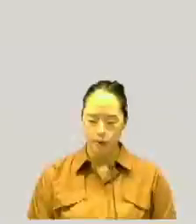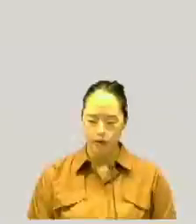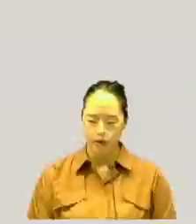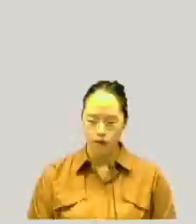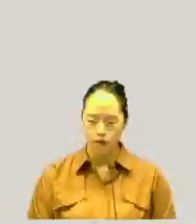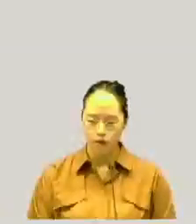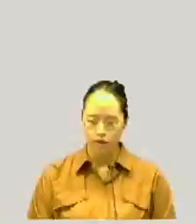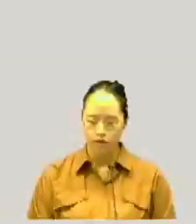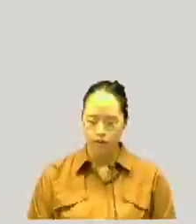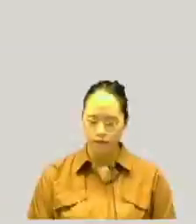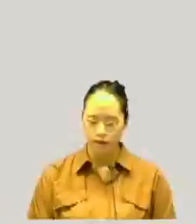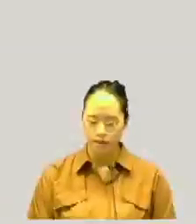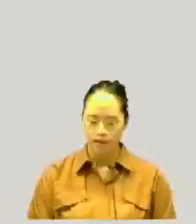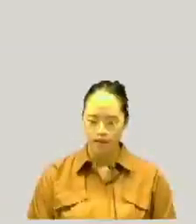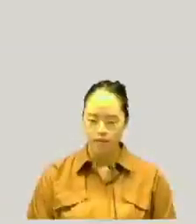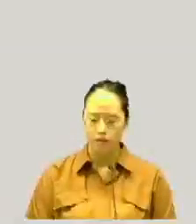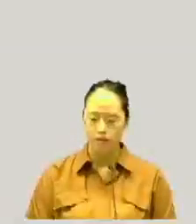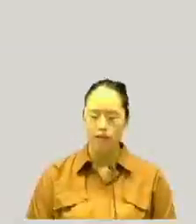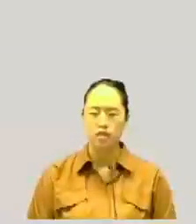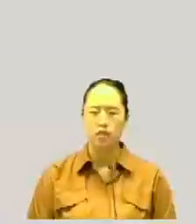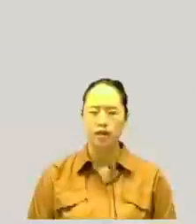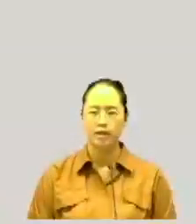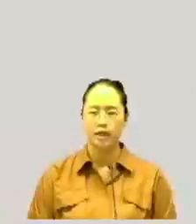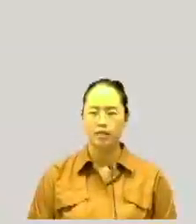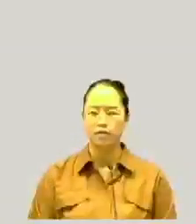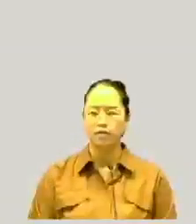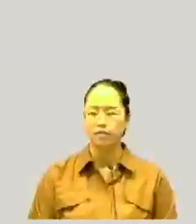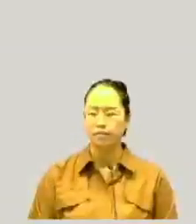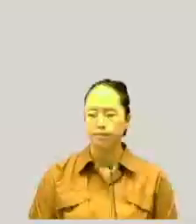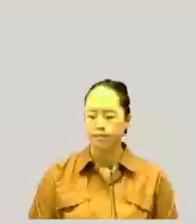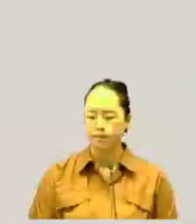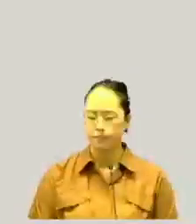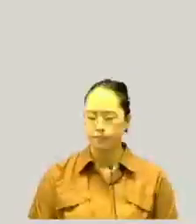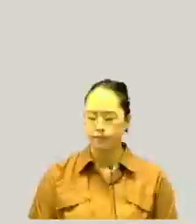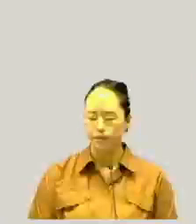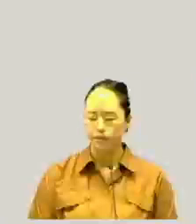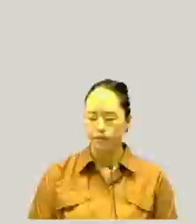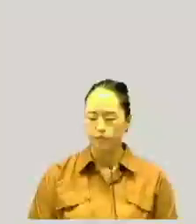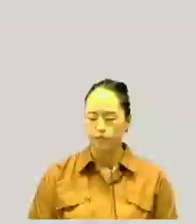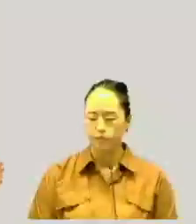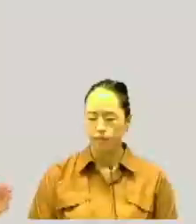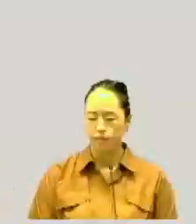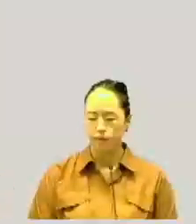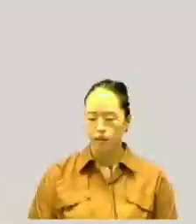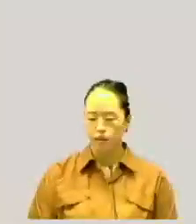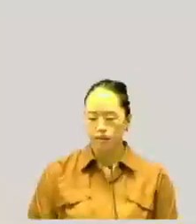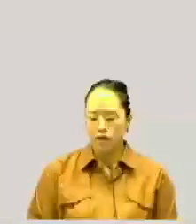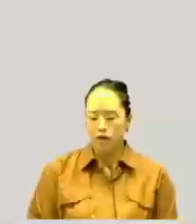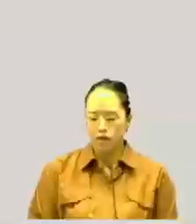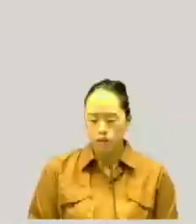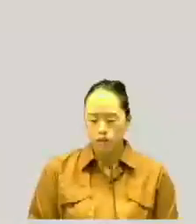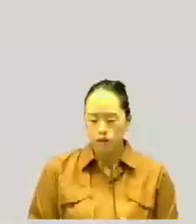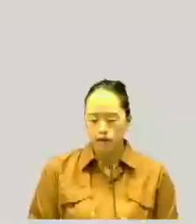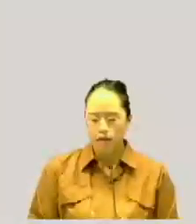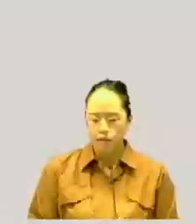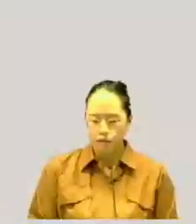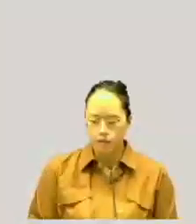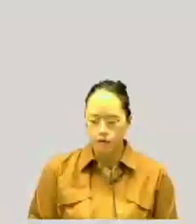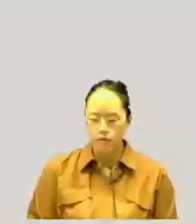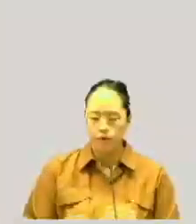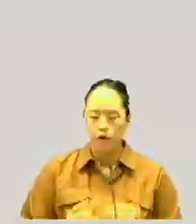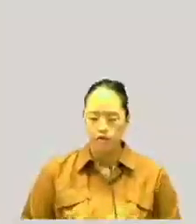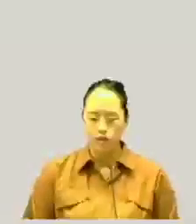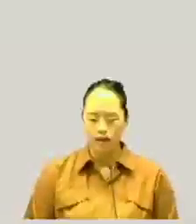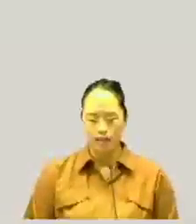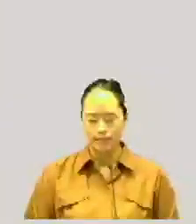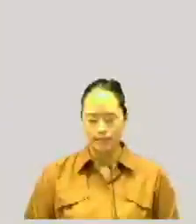这个大能者神耶和华已经发言呼召天下，从日出之地到日落之处。他不